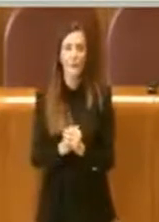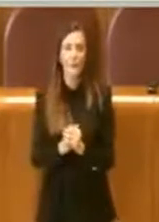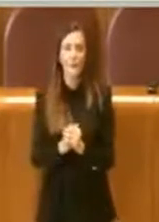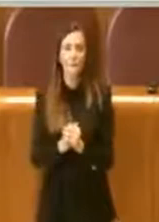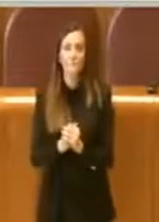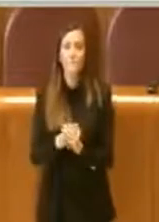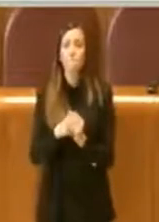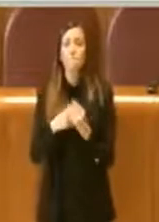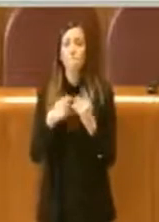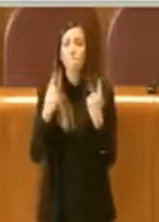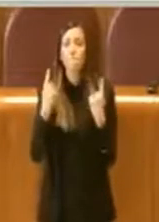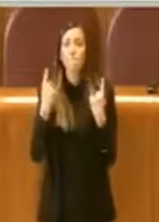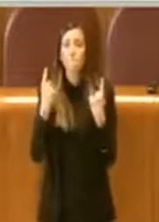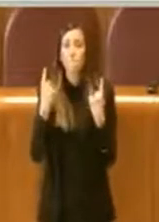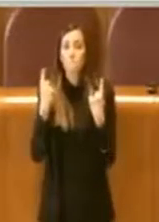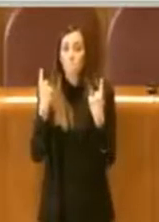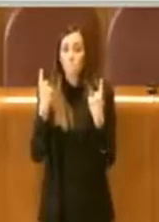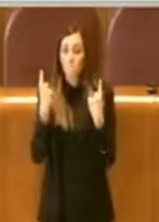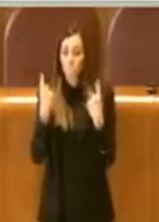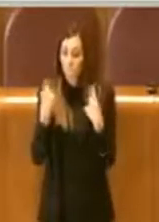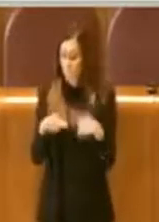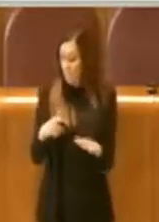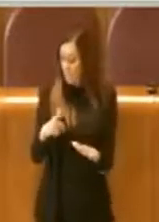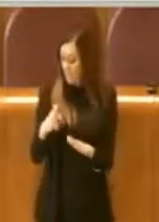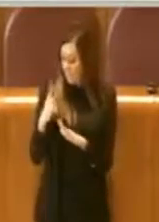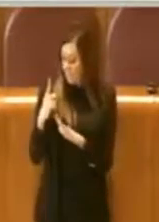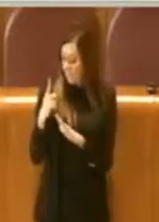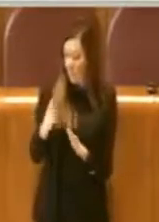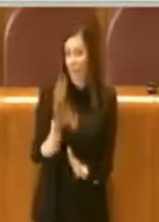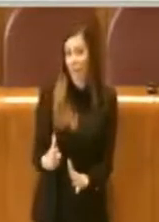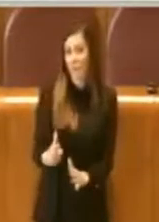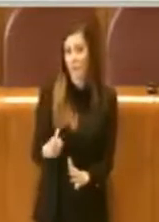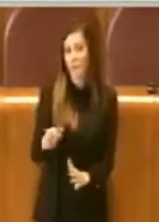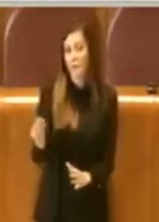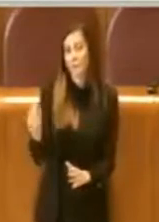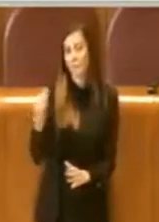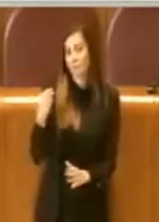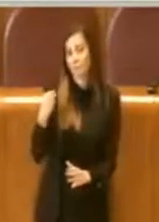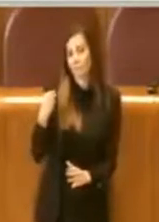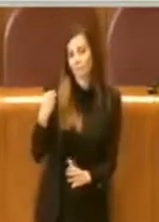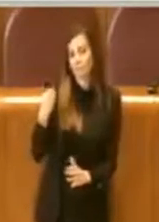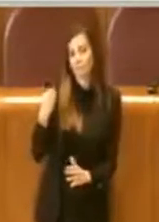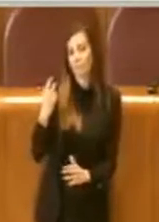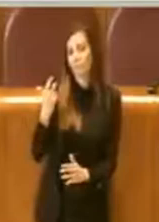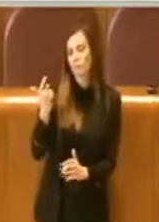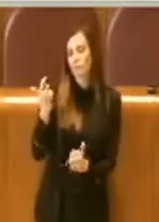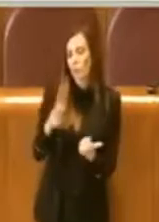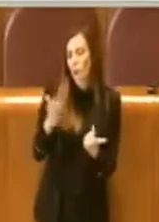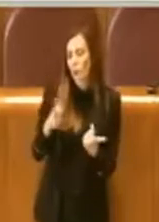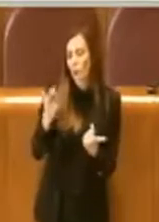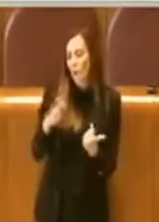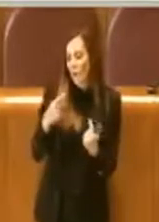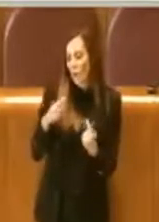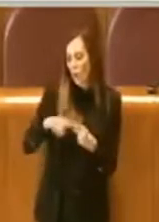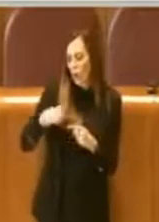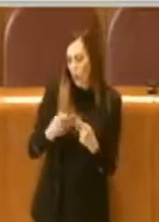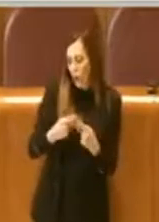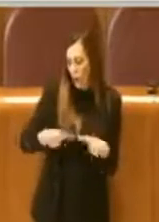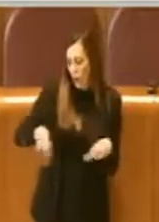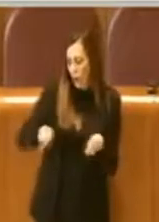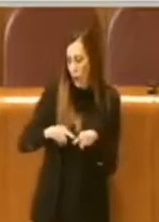Mi hanno chiesto in questa settimana più volte per quale motivo, dopo questo consiglio